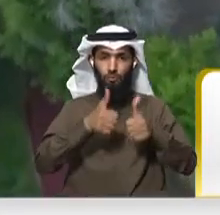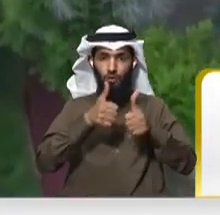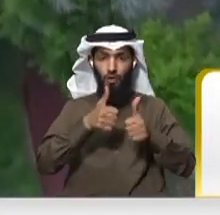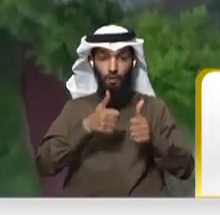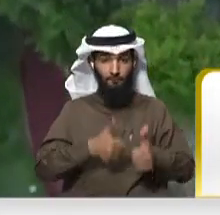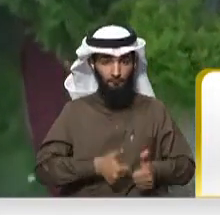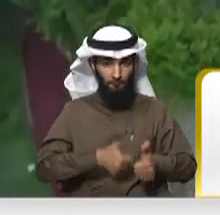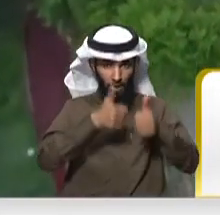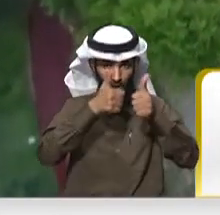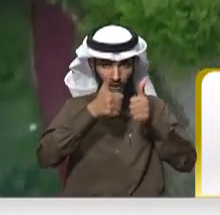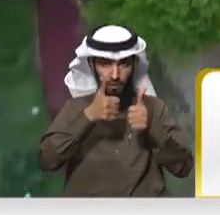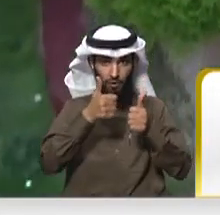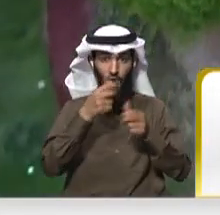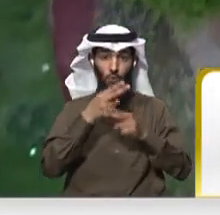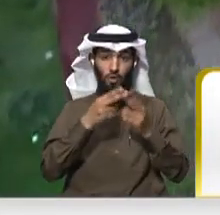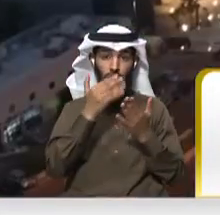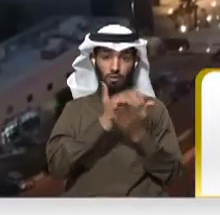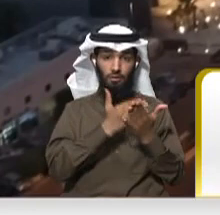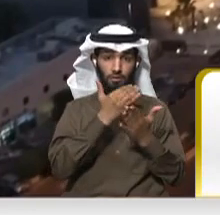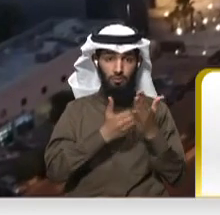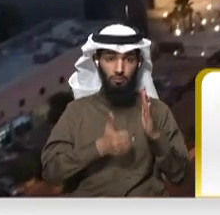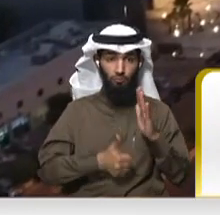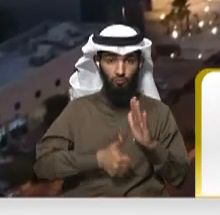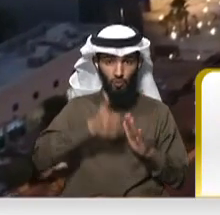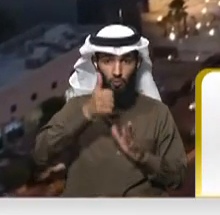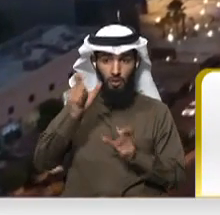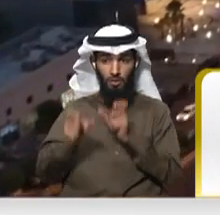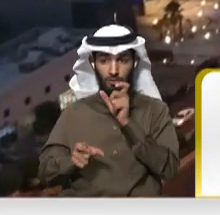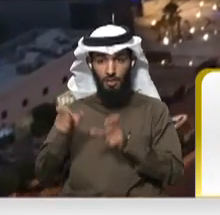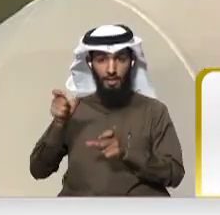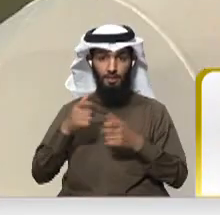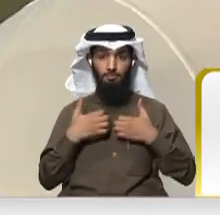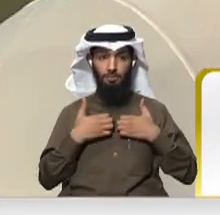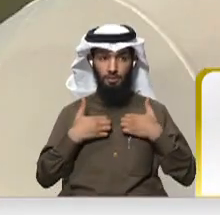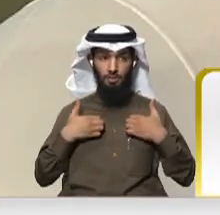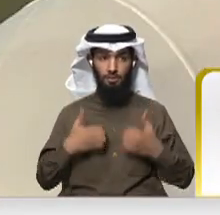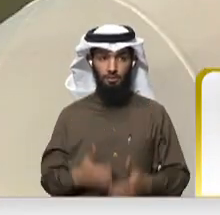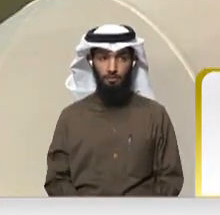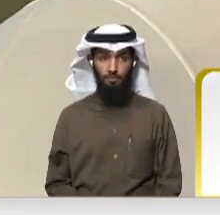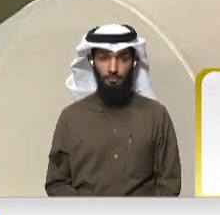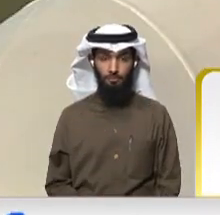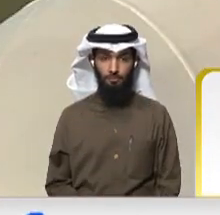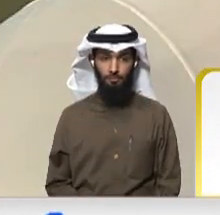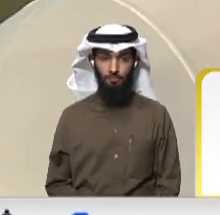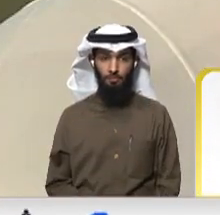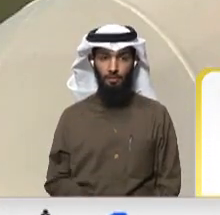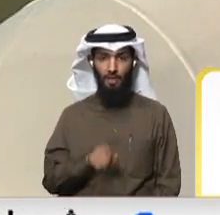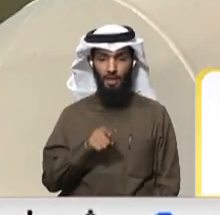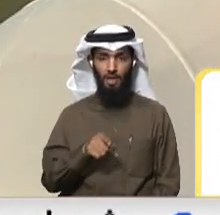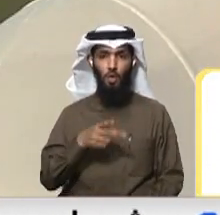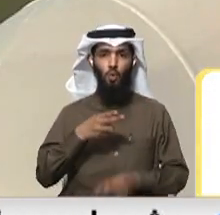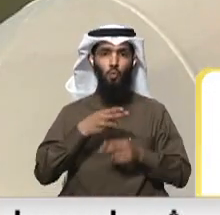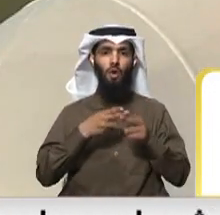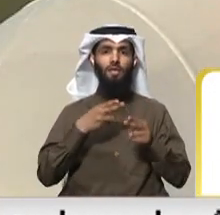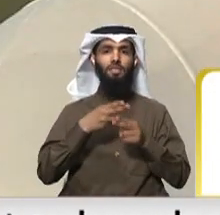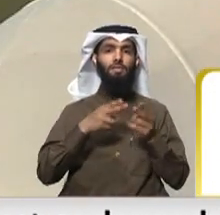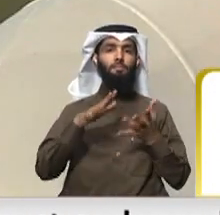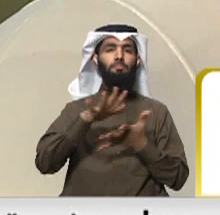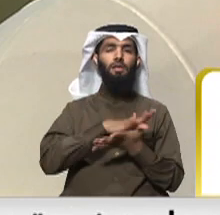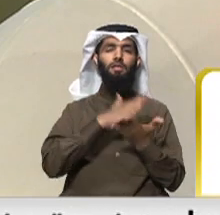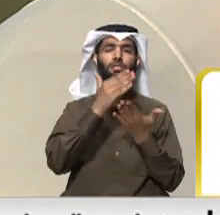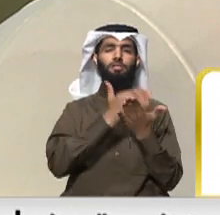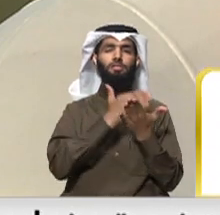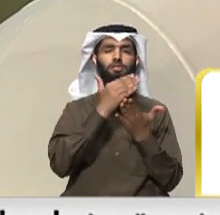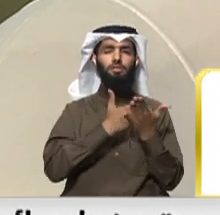وبشكل غير مباشر على سلوك المستهلكين مشكله الاقتصاد الكويتي احنا عارفينها